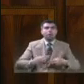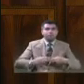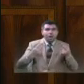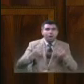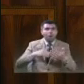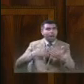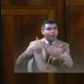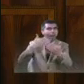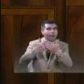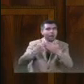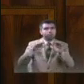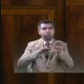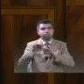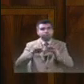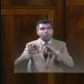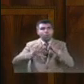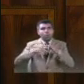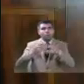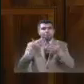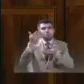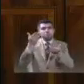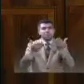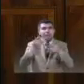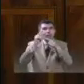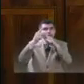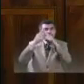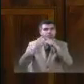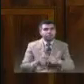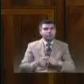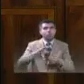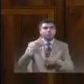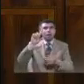الأخير استراتيجية الحكومة للتحكم في التوازنات المالية وخفض الدين العمومي.